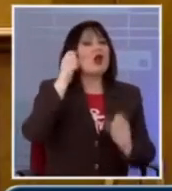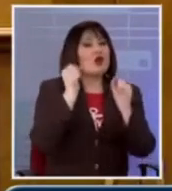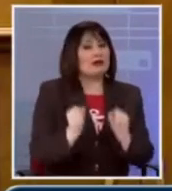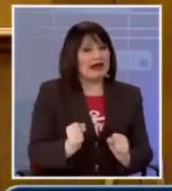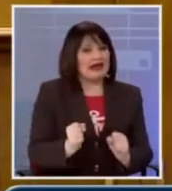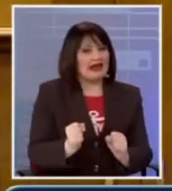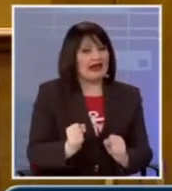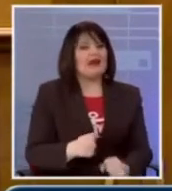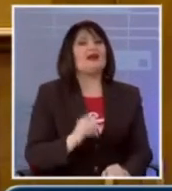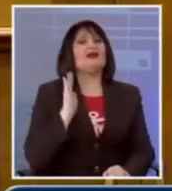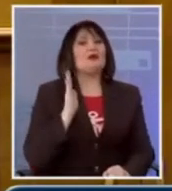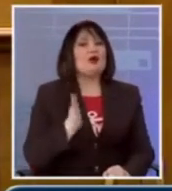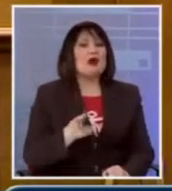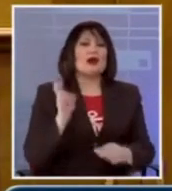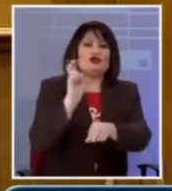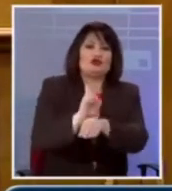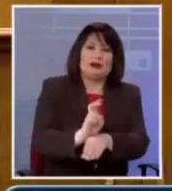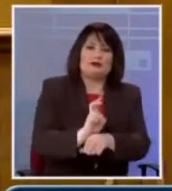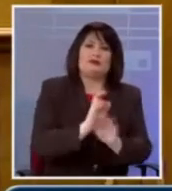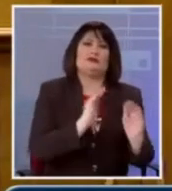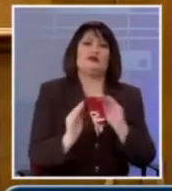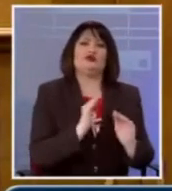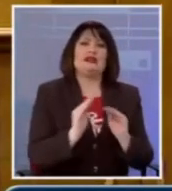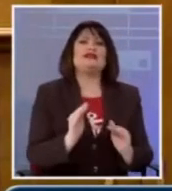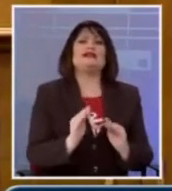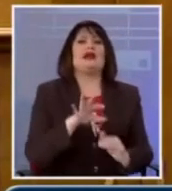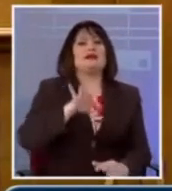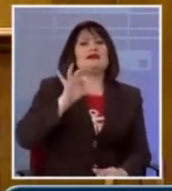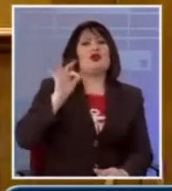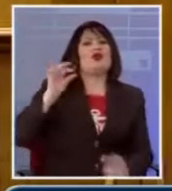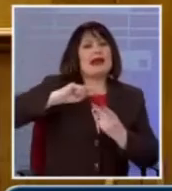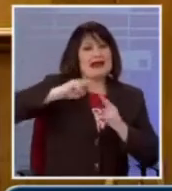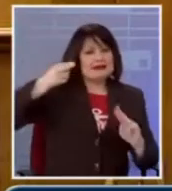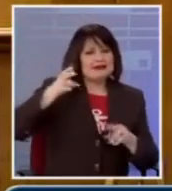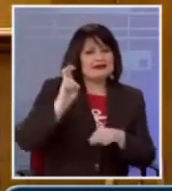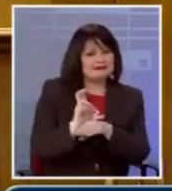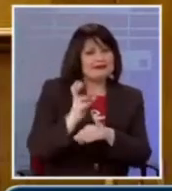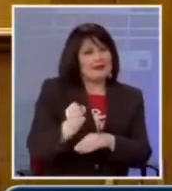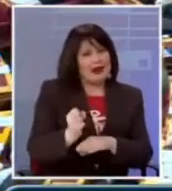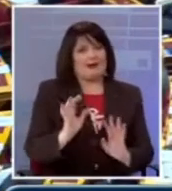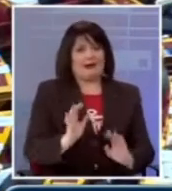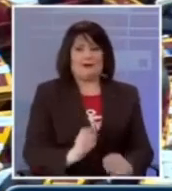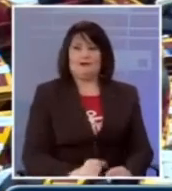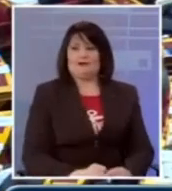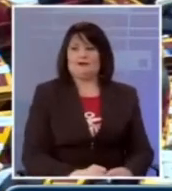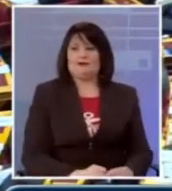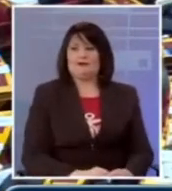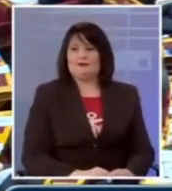να διατηρήσουμε και να προστατεύσουμε τις συλλογές γενετικού υλικού.